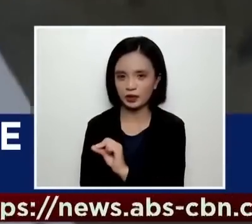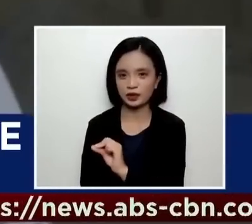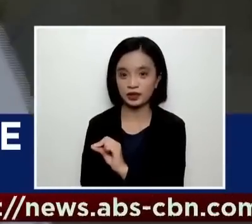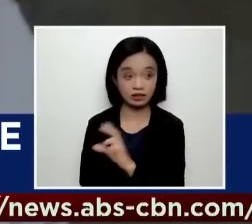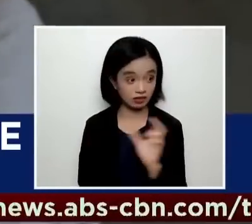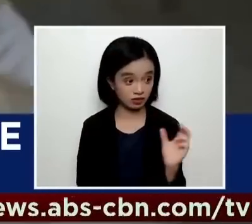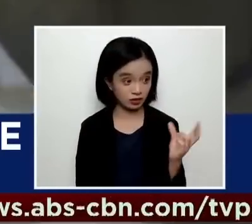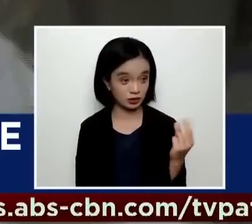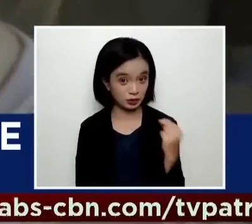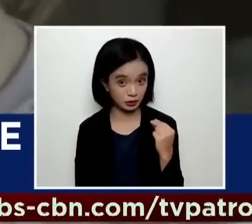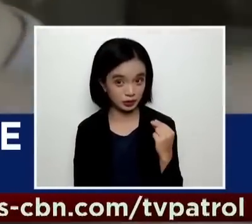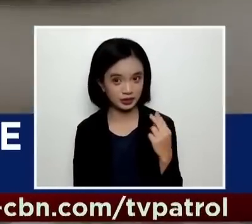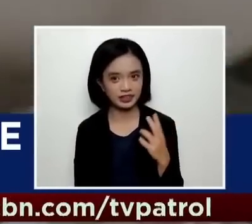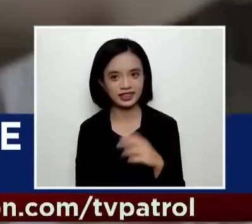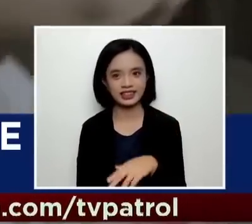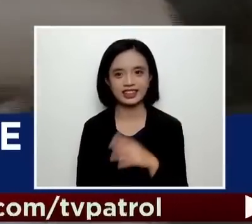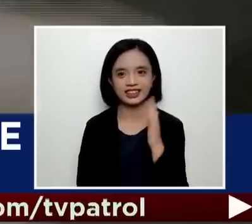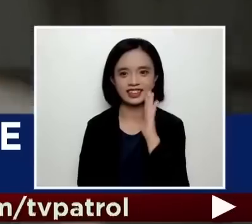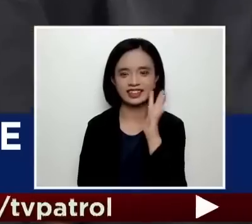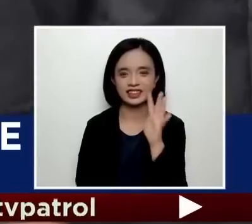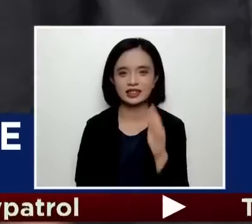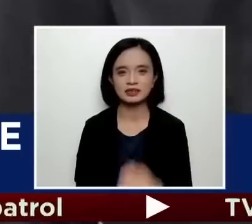of course.